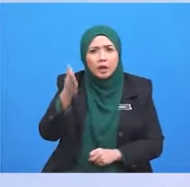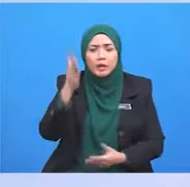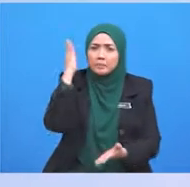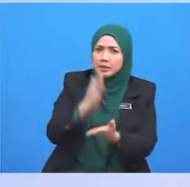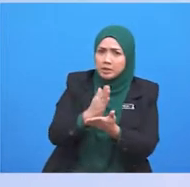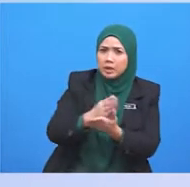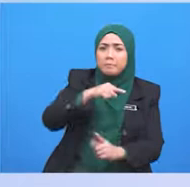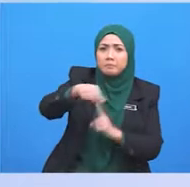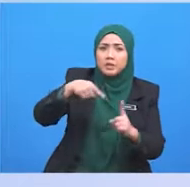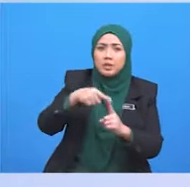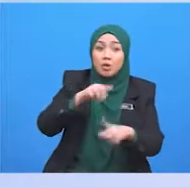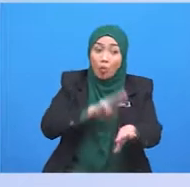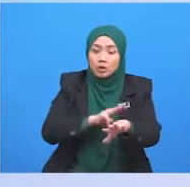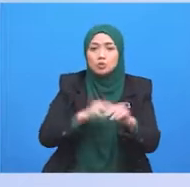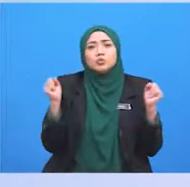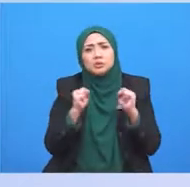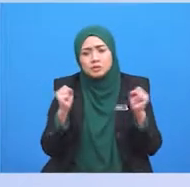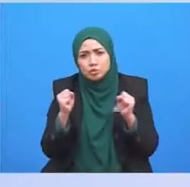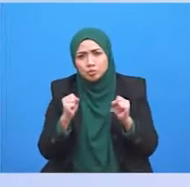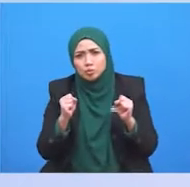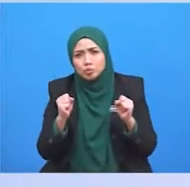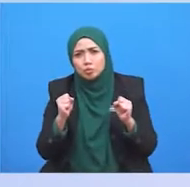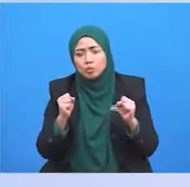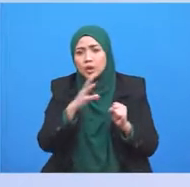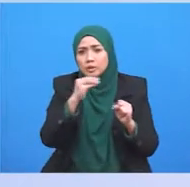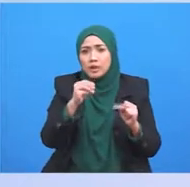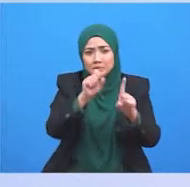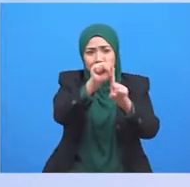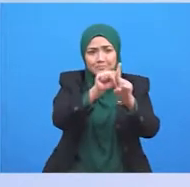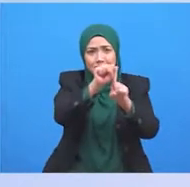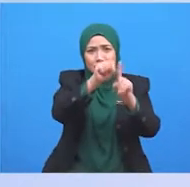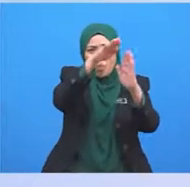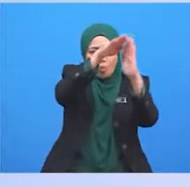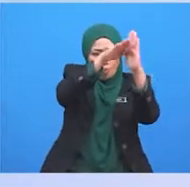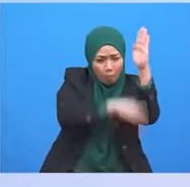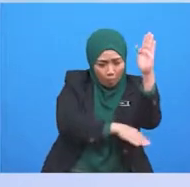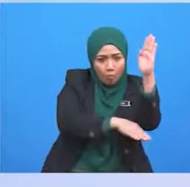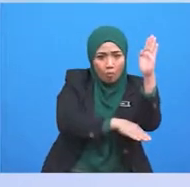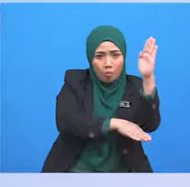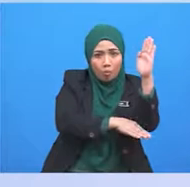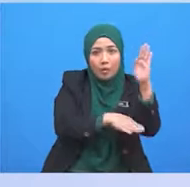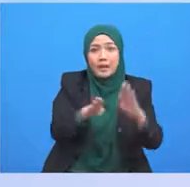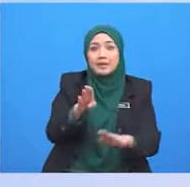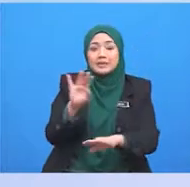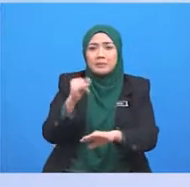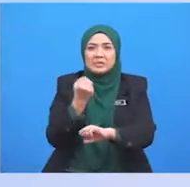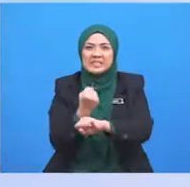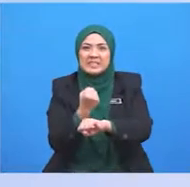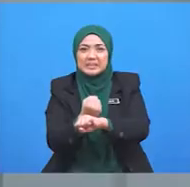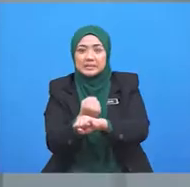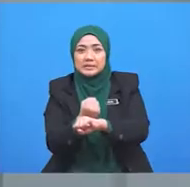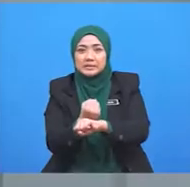pada musim sejuk kerana salji turun dan kejatuhan suhu di bawah takat beku. Keadaan ini